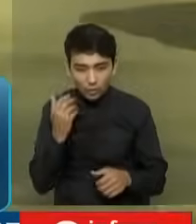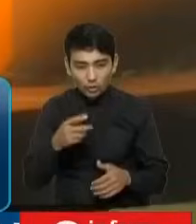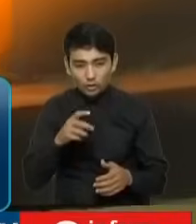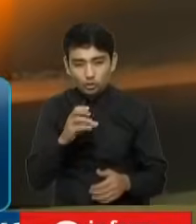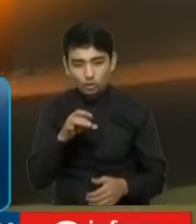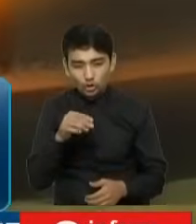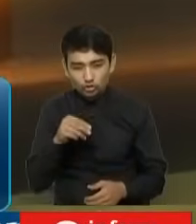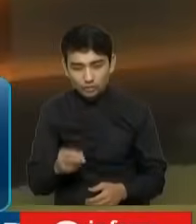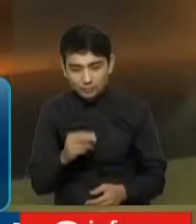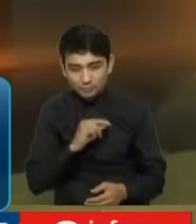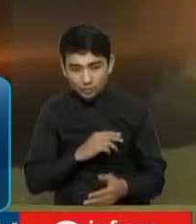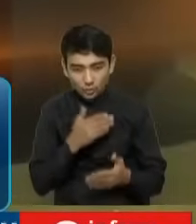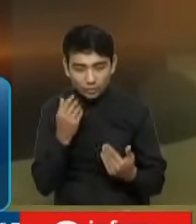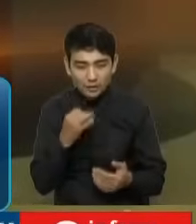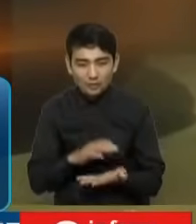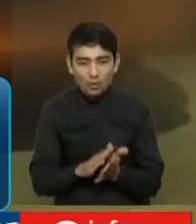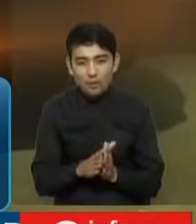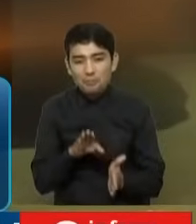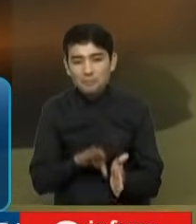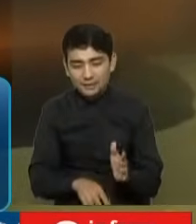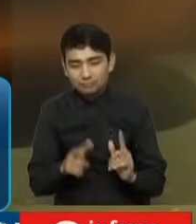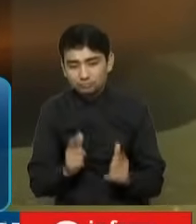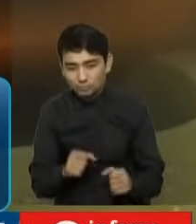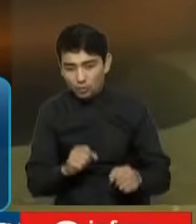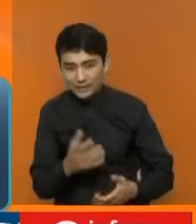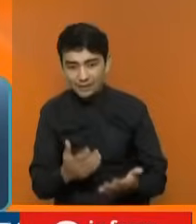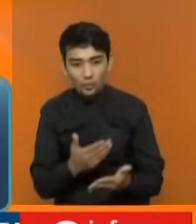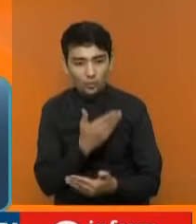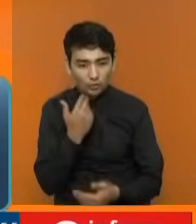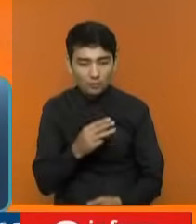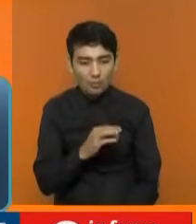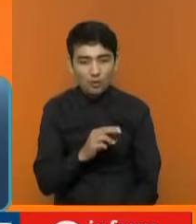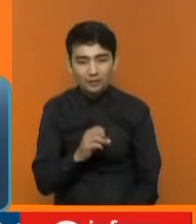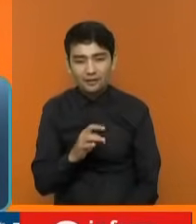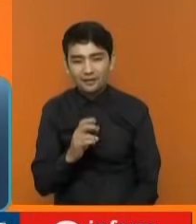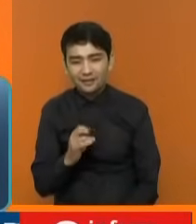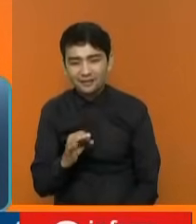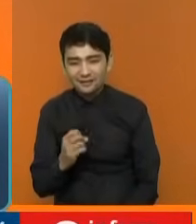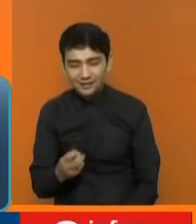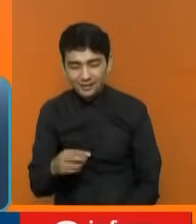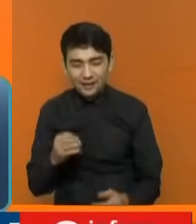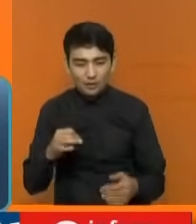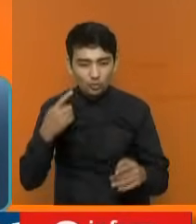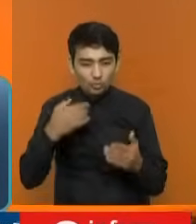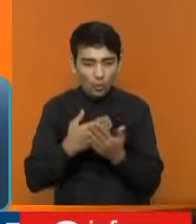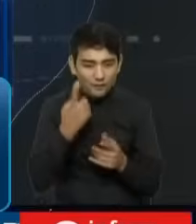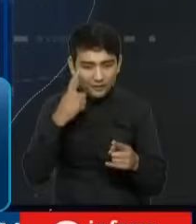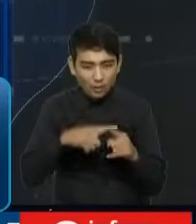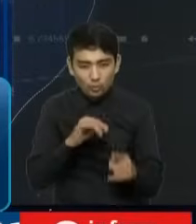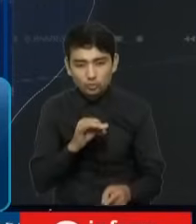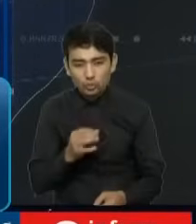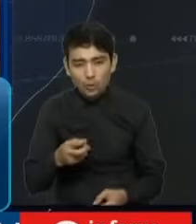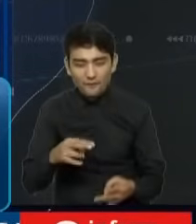подключать станции без дополнительных согласований. Если нет, потребуется модернизация сетей и новые технические условия.